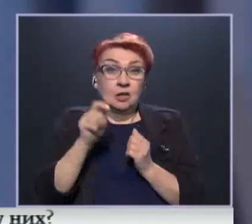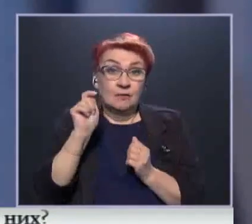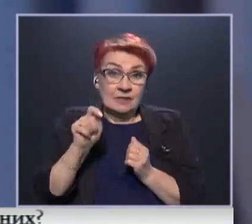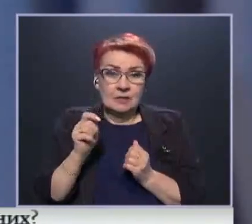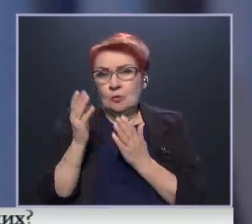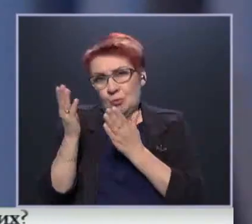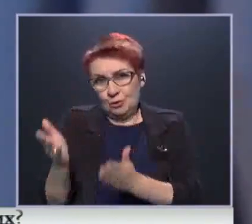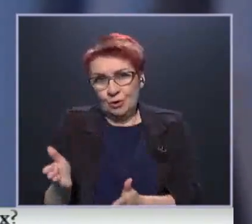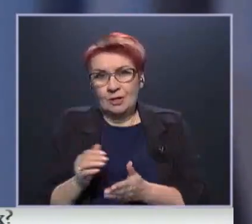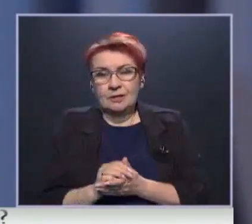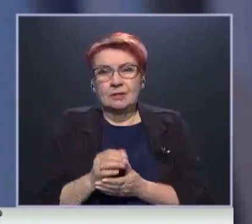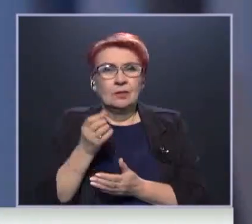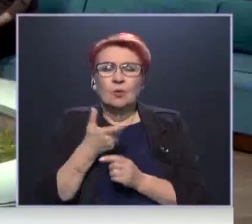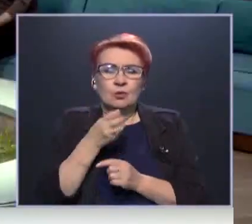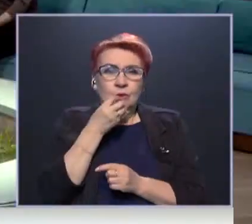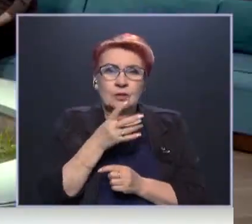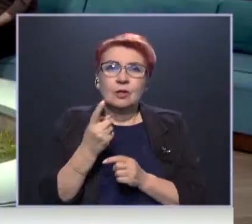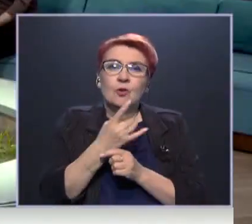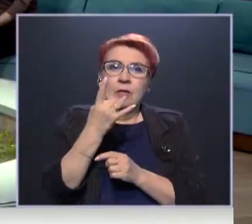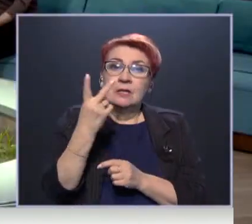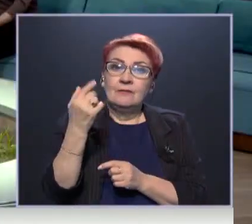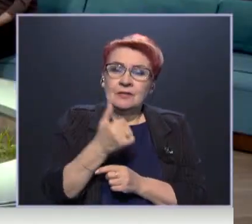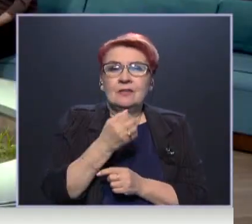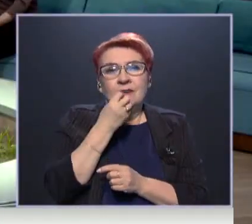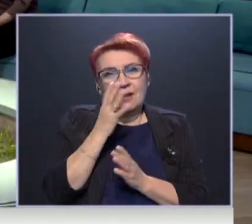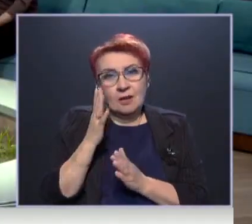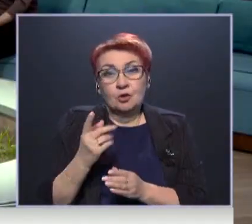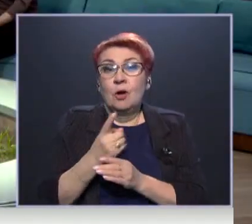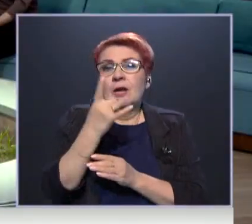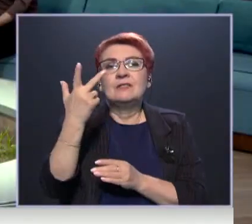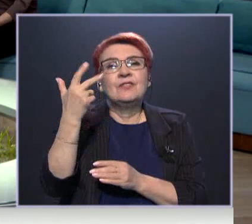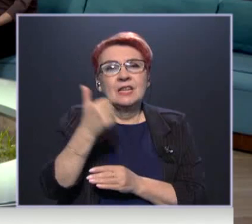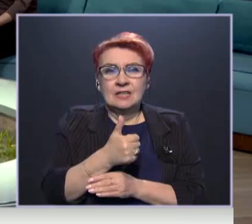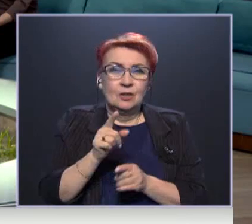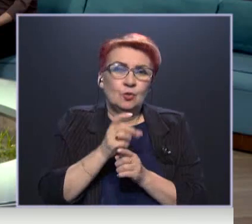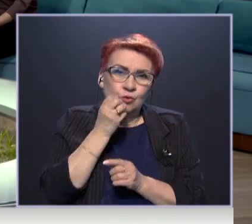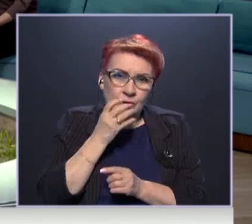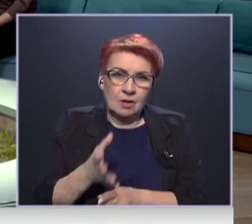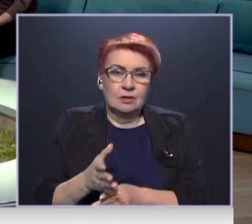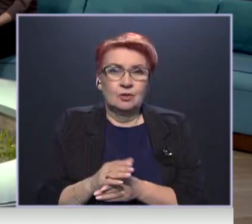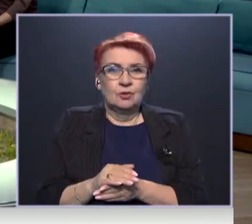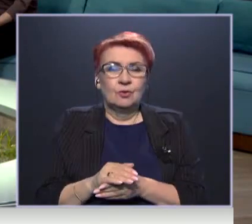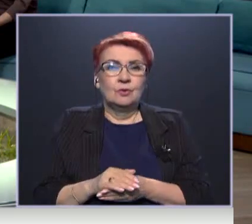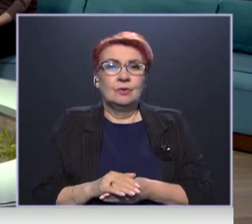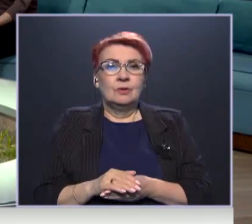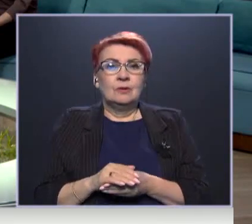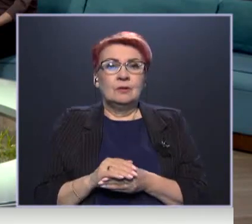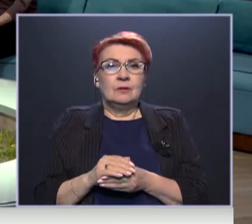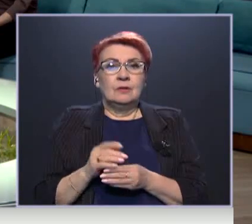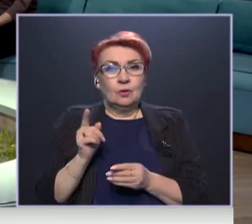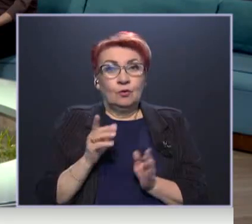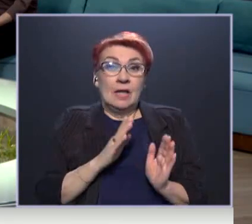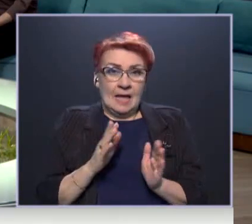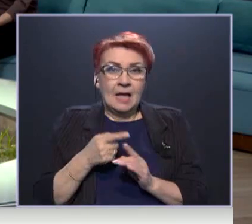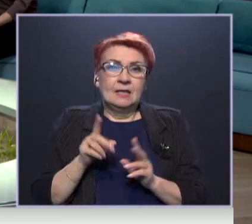очень хорошо. Там раз в две недели, молодец, хорошо. Там раз в три недели. Но вот где-то здесь лежит такая нормальная